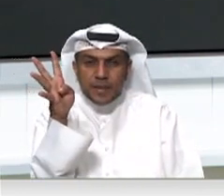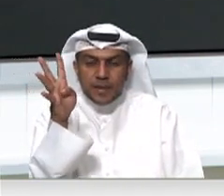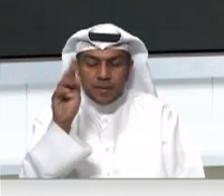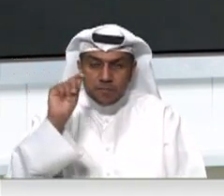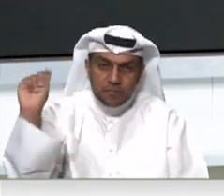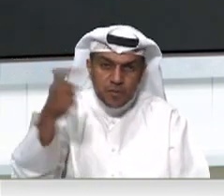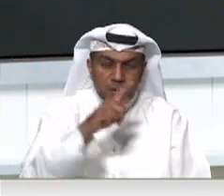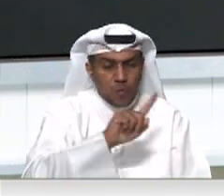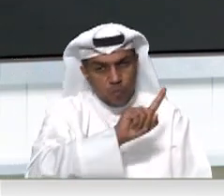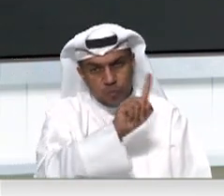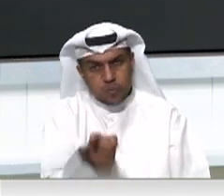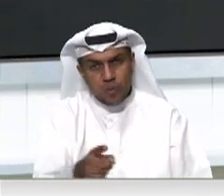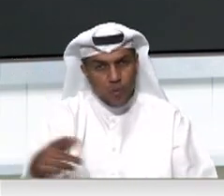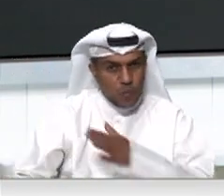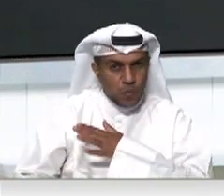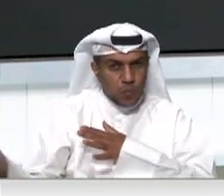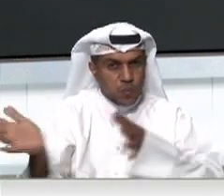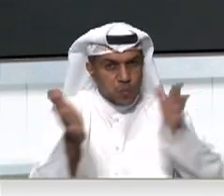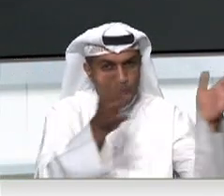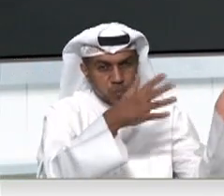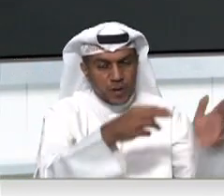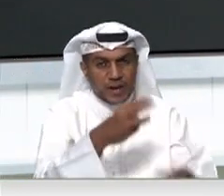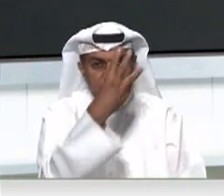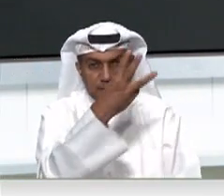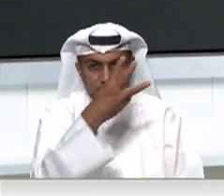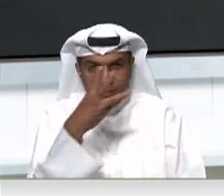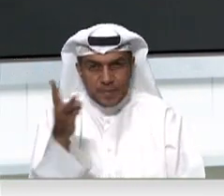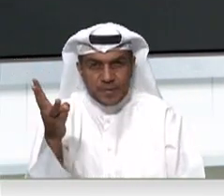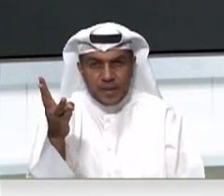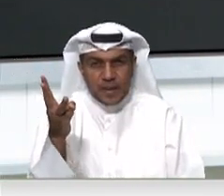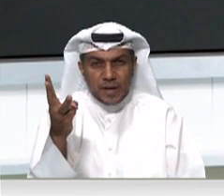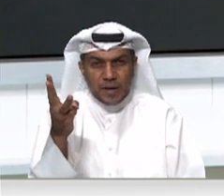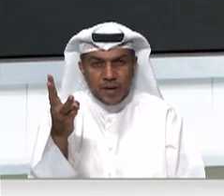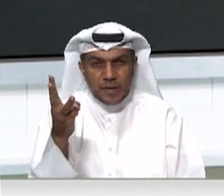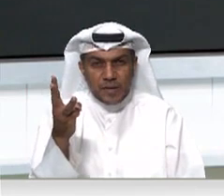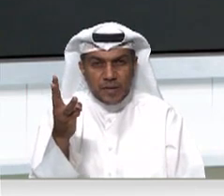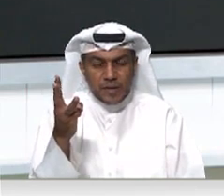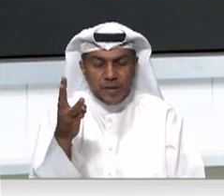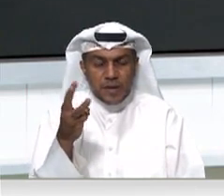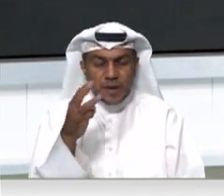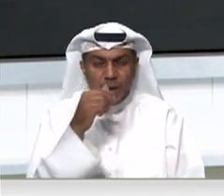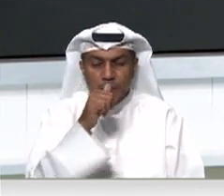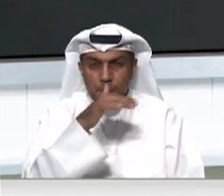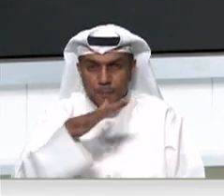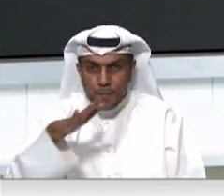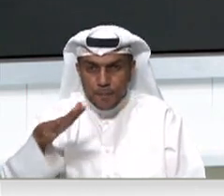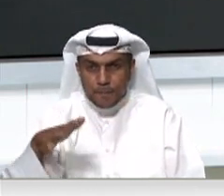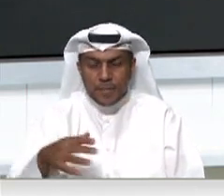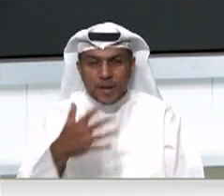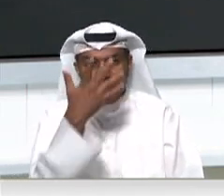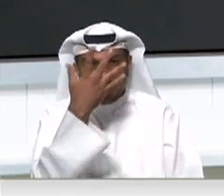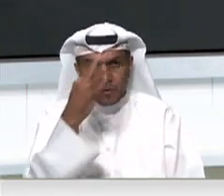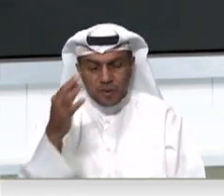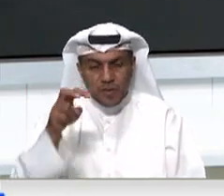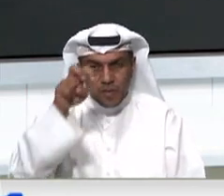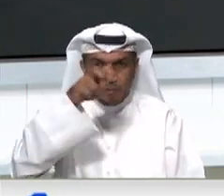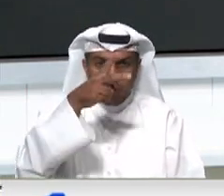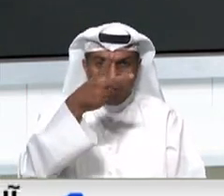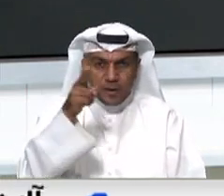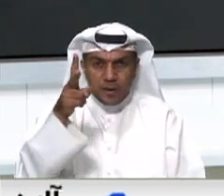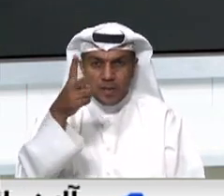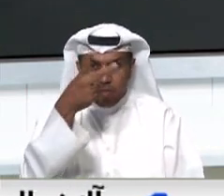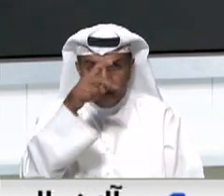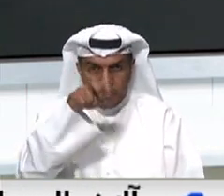في منطقتي شقاي وسالمي 33 درجة مئوية، المناطق الوسطى والساحلية متفاوتة ما بين 35 إلى 38